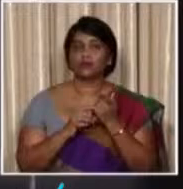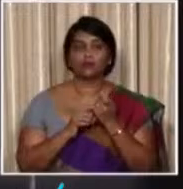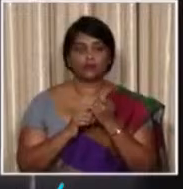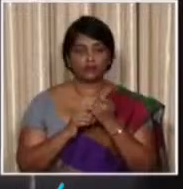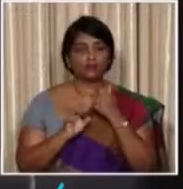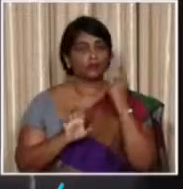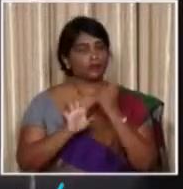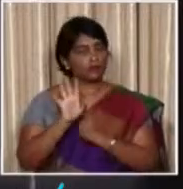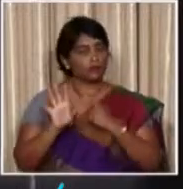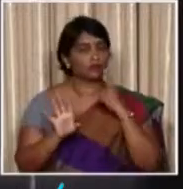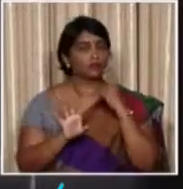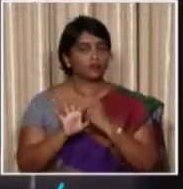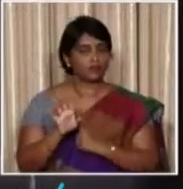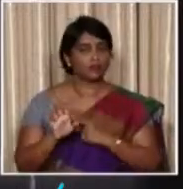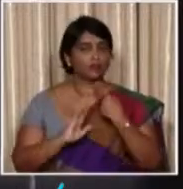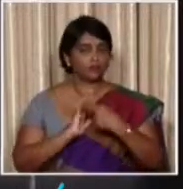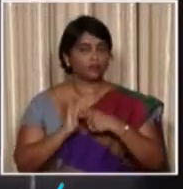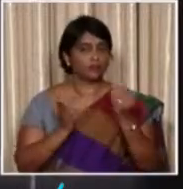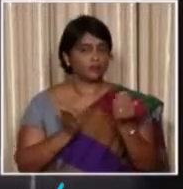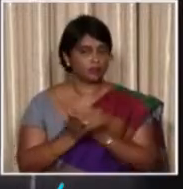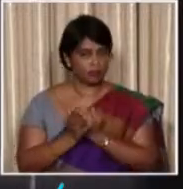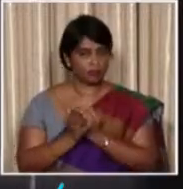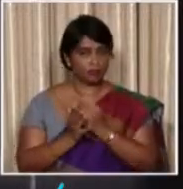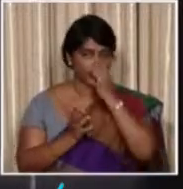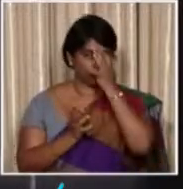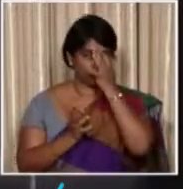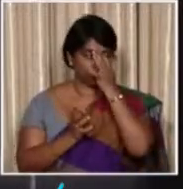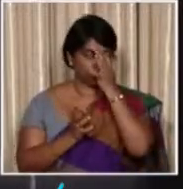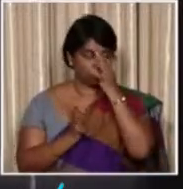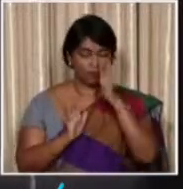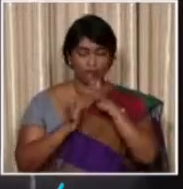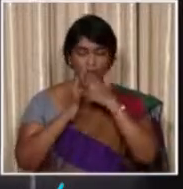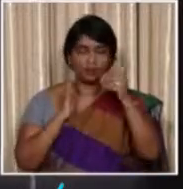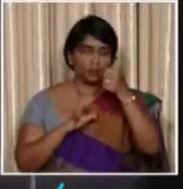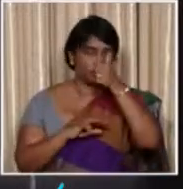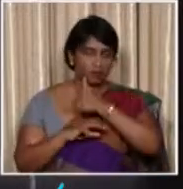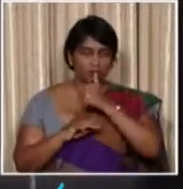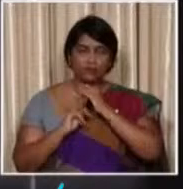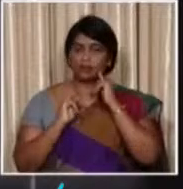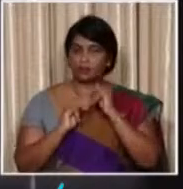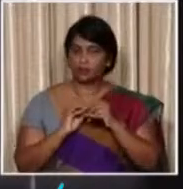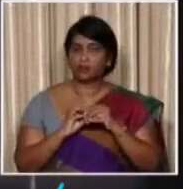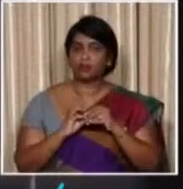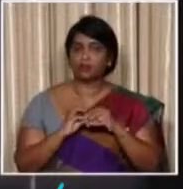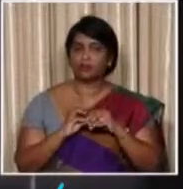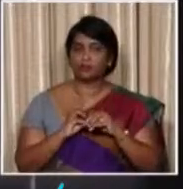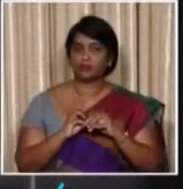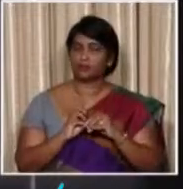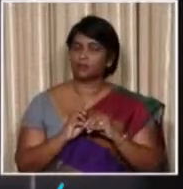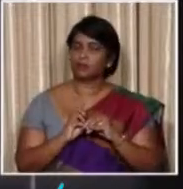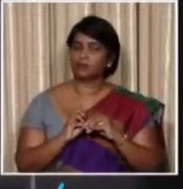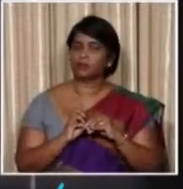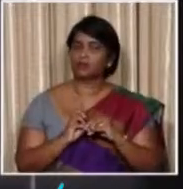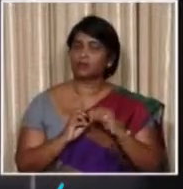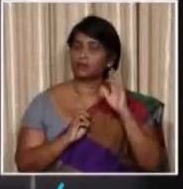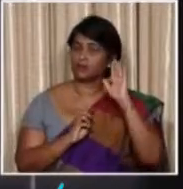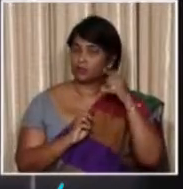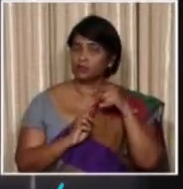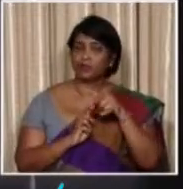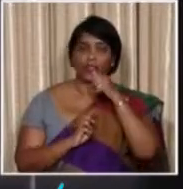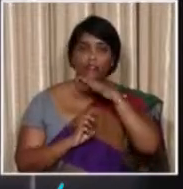හැම වර්ෂයකම මේ රටේ වෙන් වෙනවා. නමුත් විශාල වංචාවක් දූෂණයක් සිද්ධ වෙන නිසා විශේෂයෙන්ම